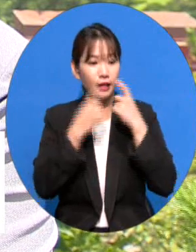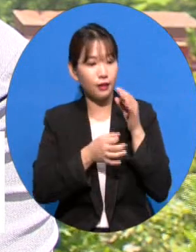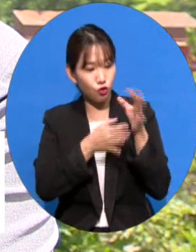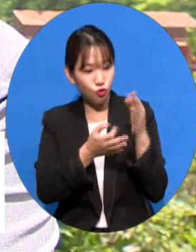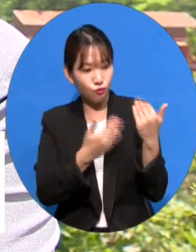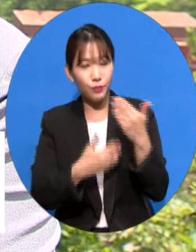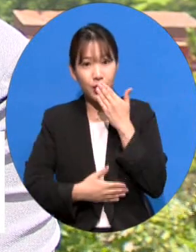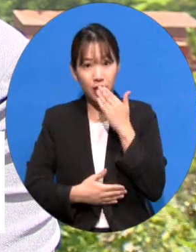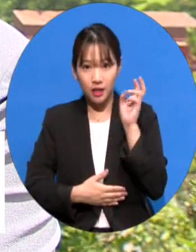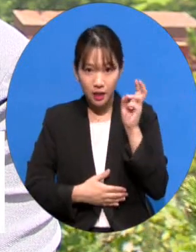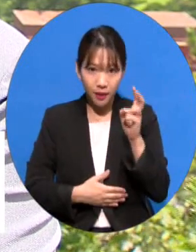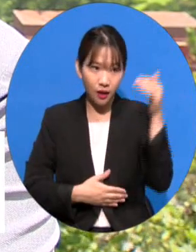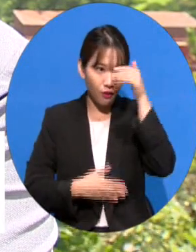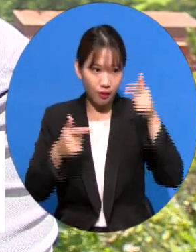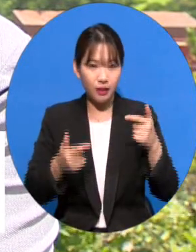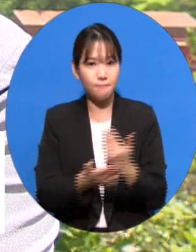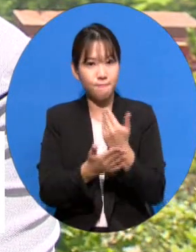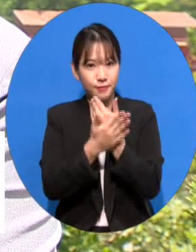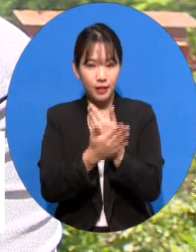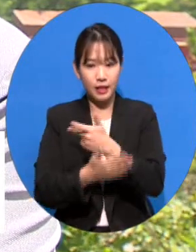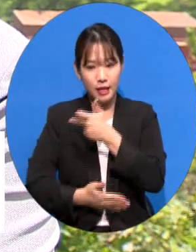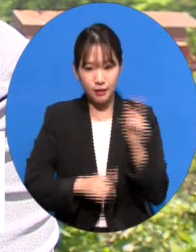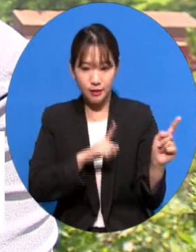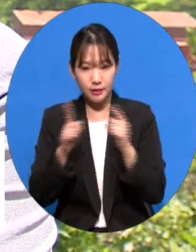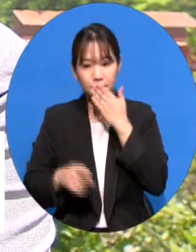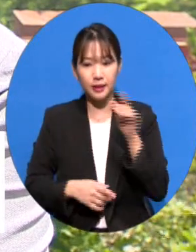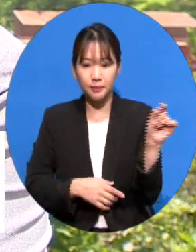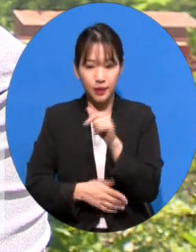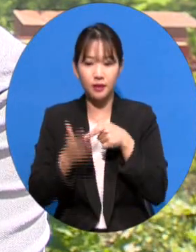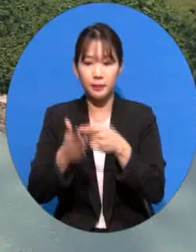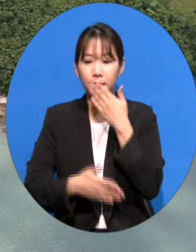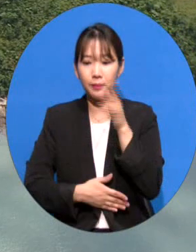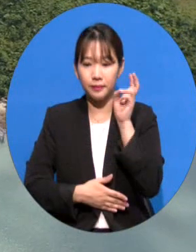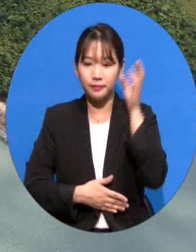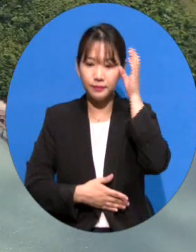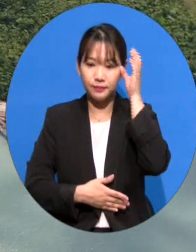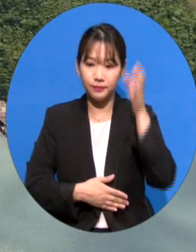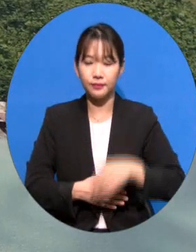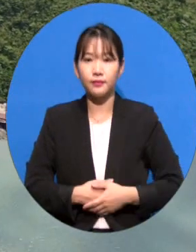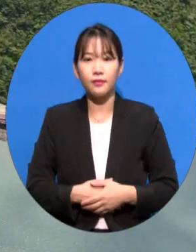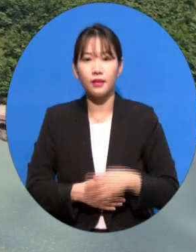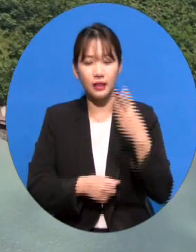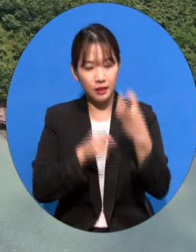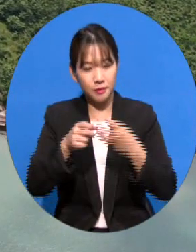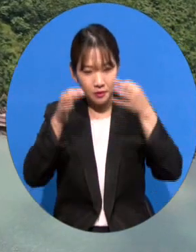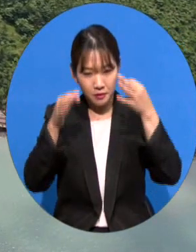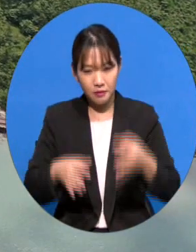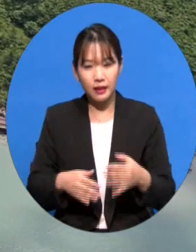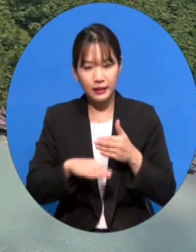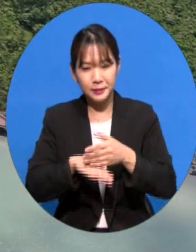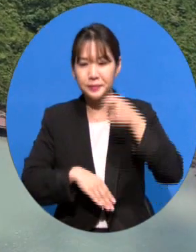등이 활성화되어 관광단지 개발에 큰 활력을 찾을 것으로 기대됩니다. 수십 년째